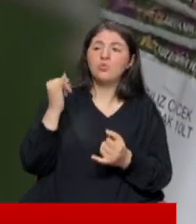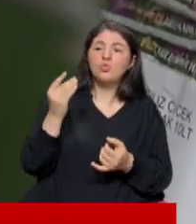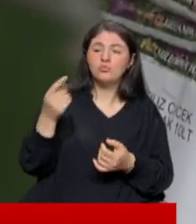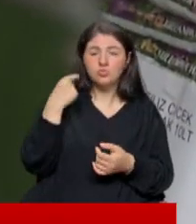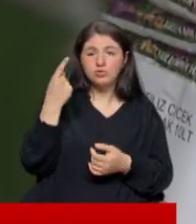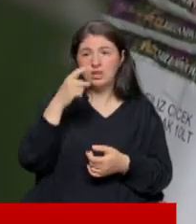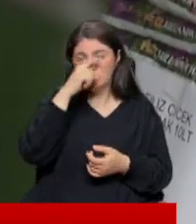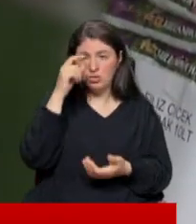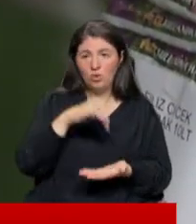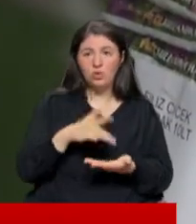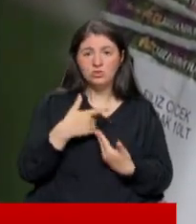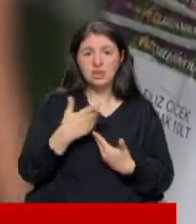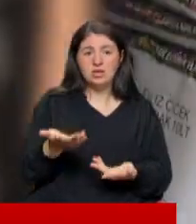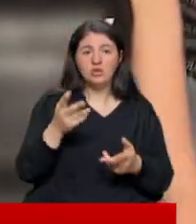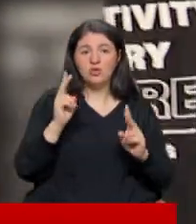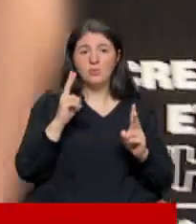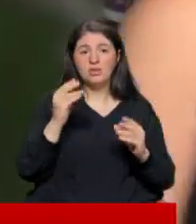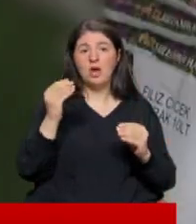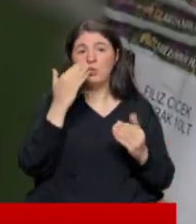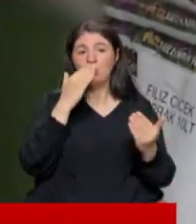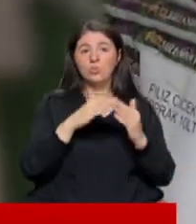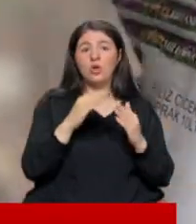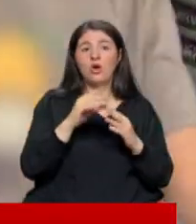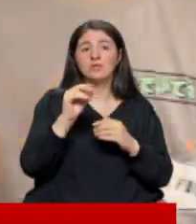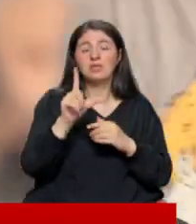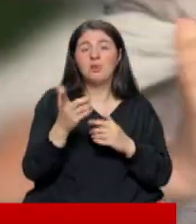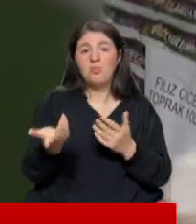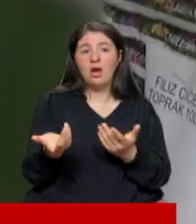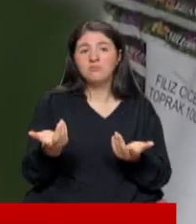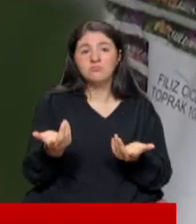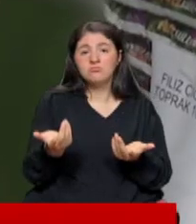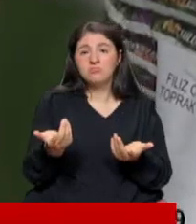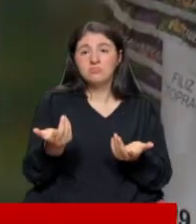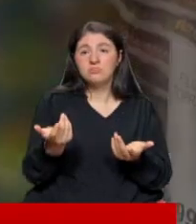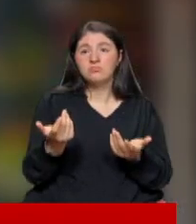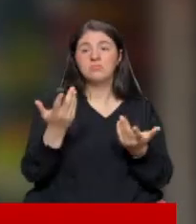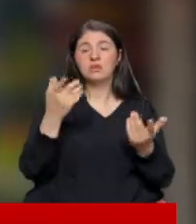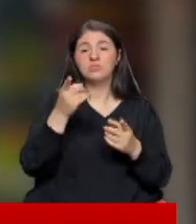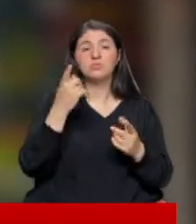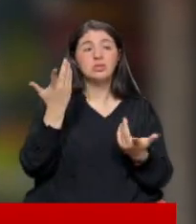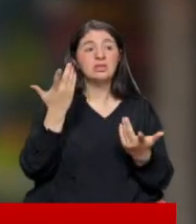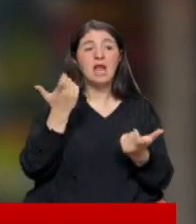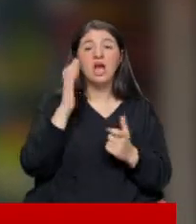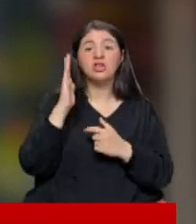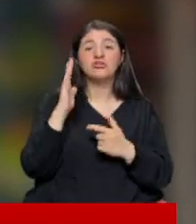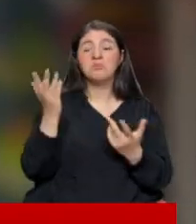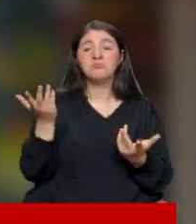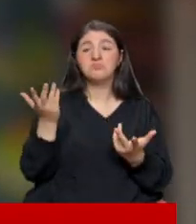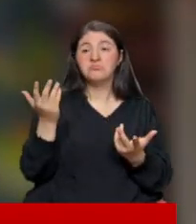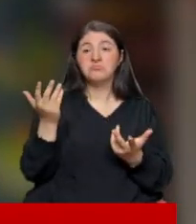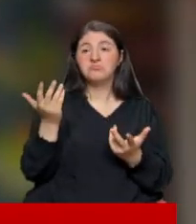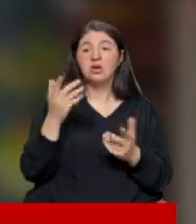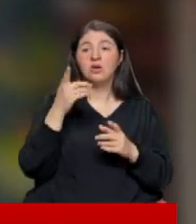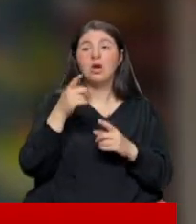düşünsene yazsın ortasında Yani normalde daha uygun olması lazım ama Yani hiçbir şeye uygun değil bakalım nereye kadar gidecek böyle bu